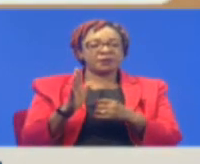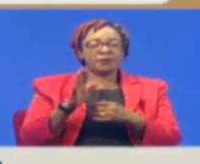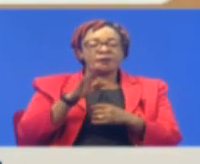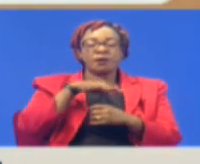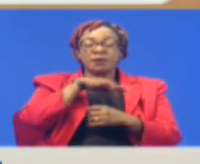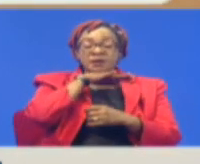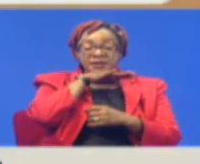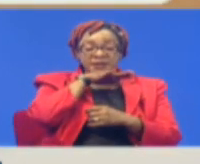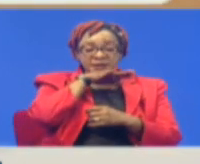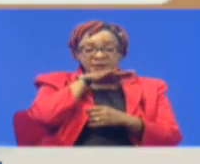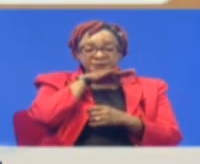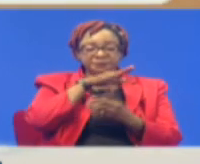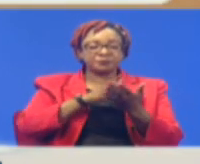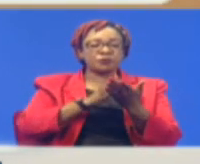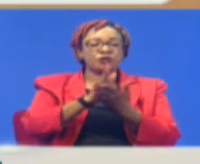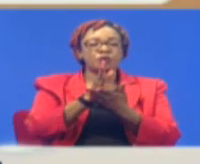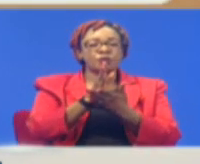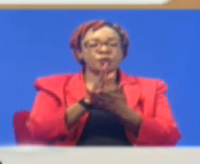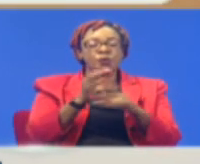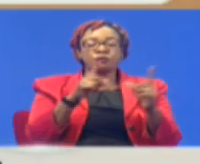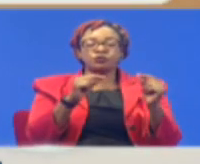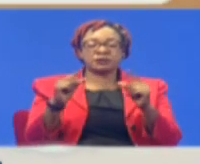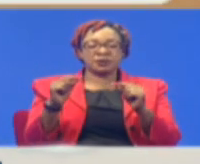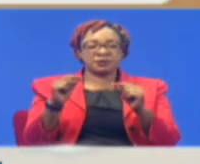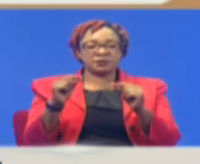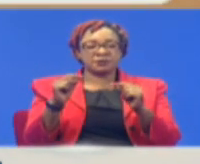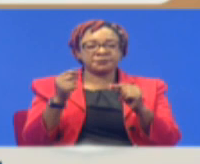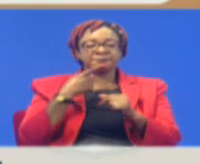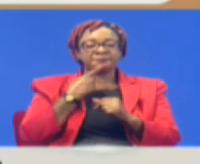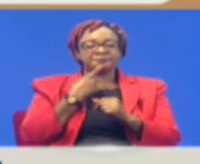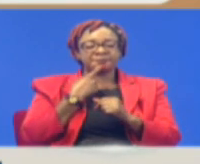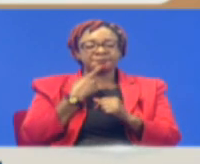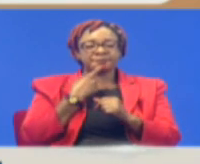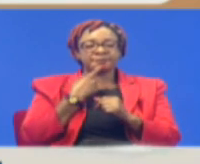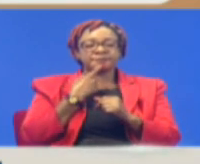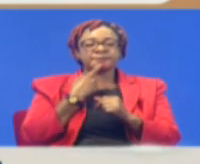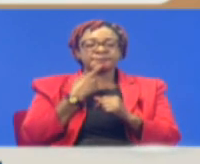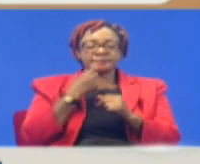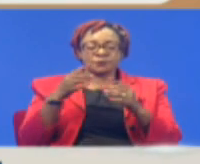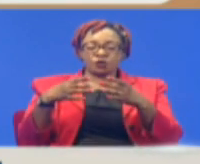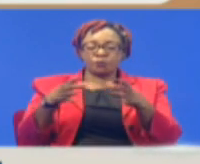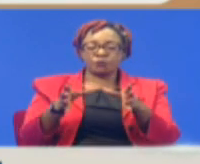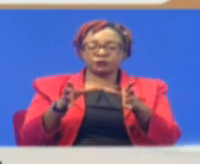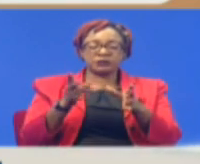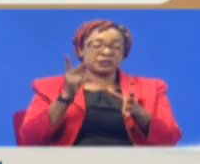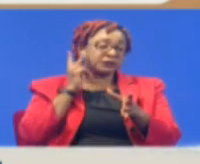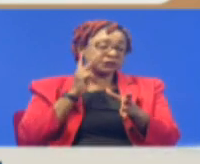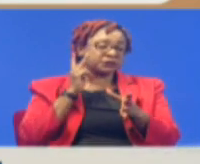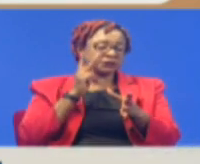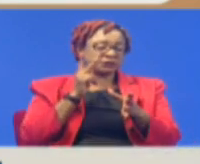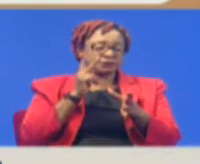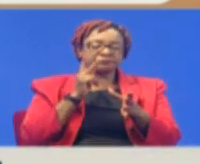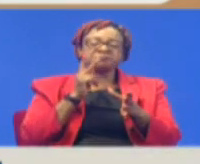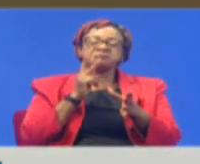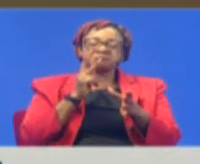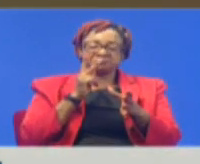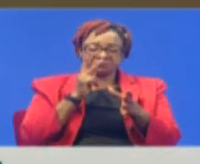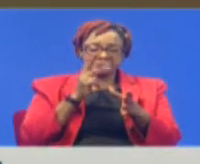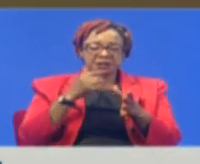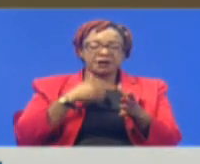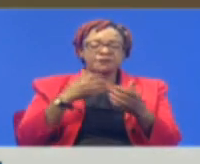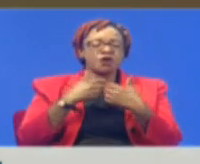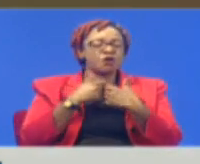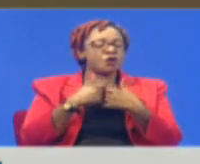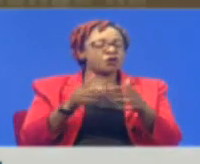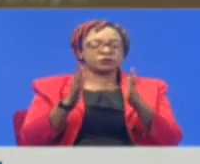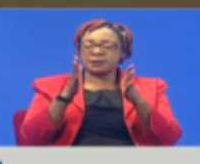Odinga, kupitia ukurasa wake wa Twitter, amesema jamii ya Abagusi imempoteza kiongozi shupavu. Aliyekuwa